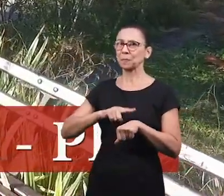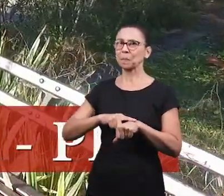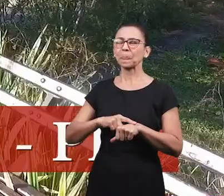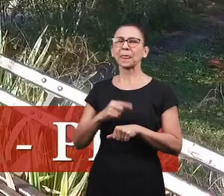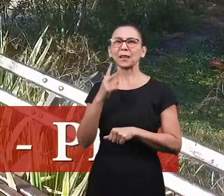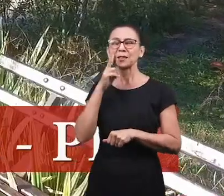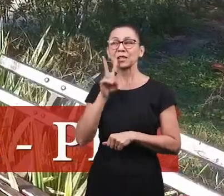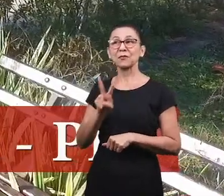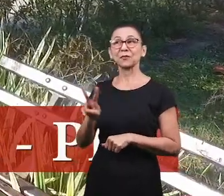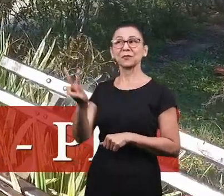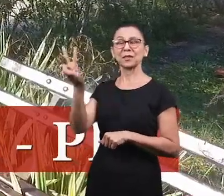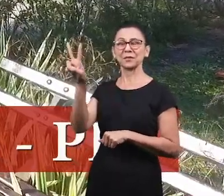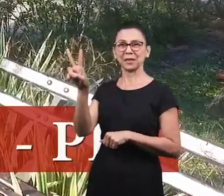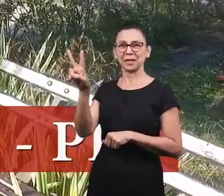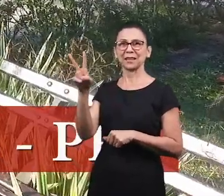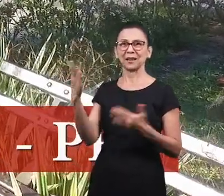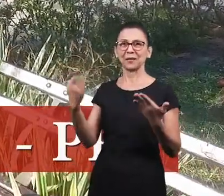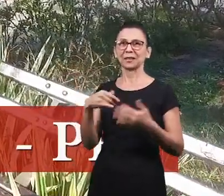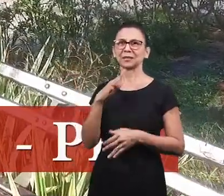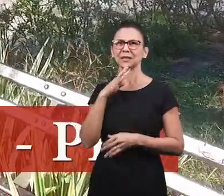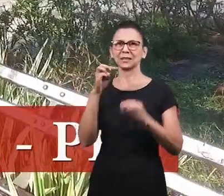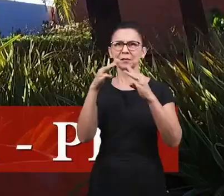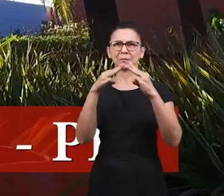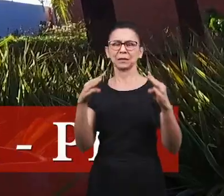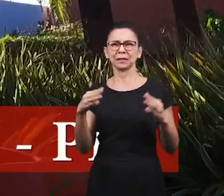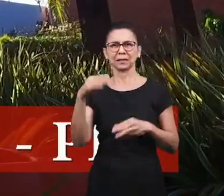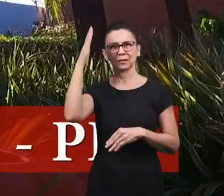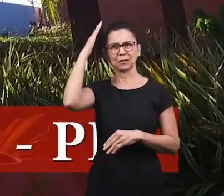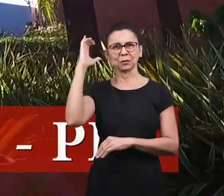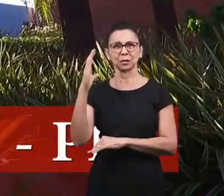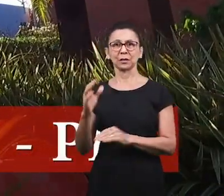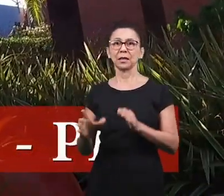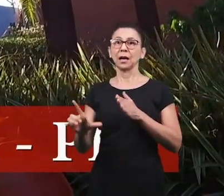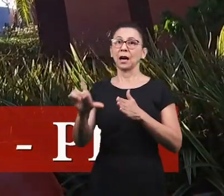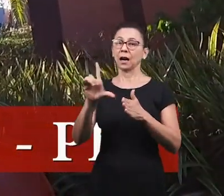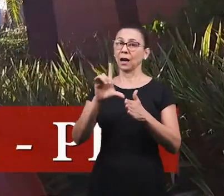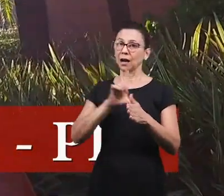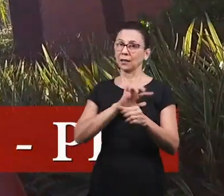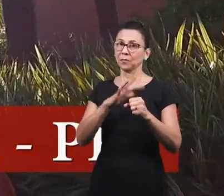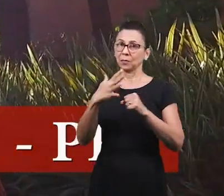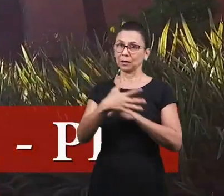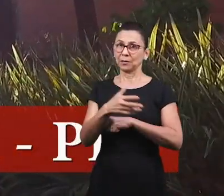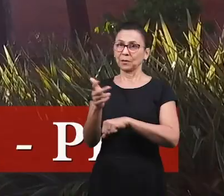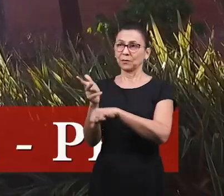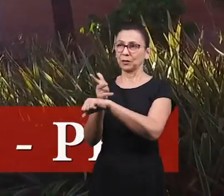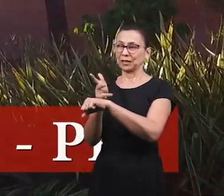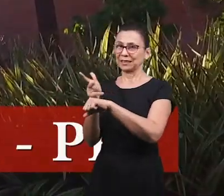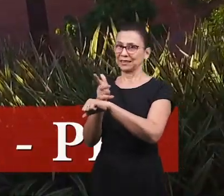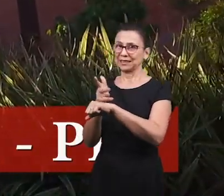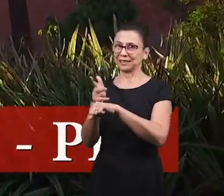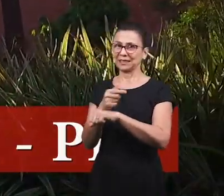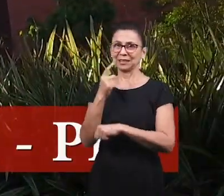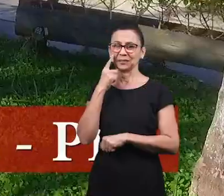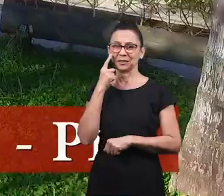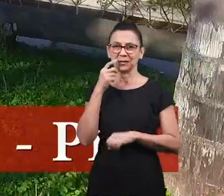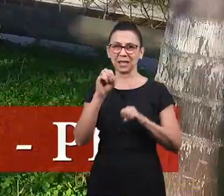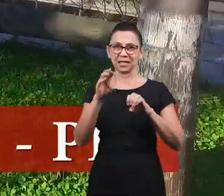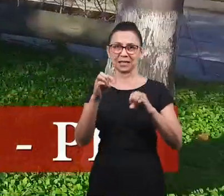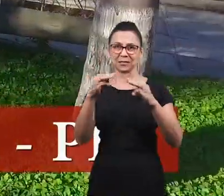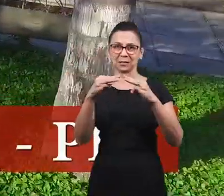communion avec Dieu. Après, les belles images du Manaïm Curitiba qui ont été enregistrées avant la pandémie, assistez au tableau Les Sons du Manaïm.